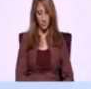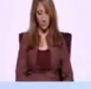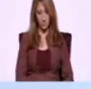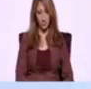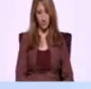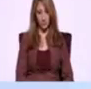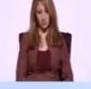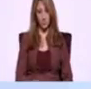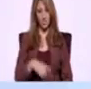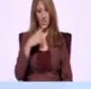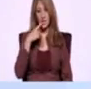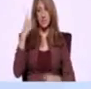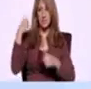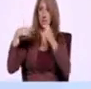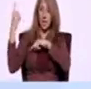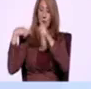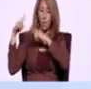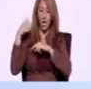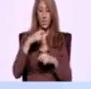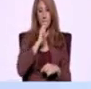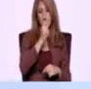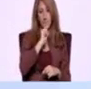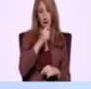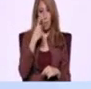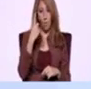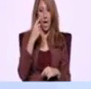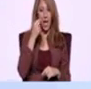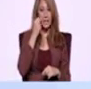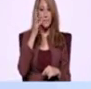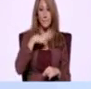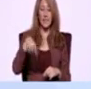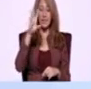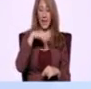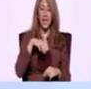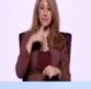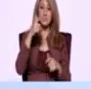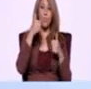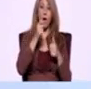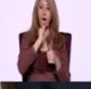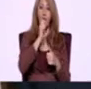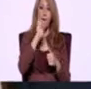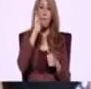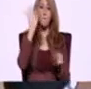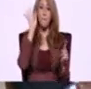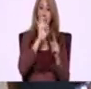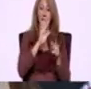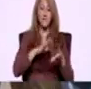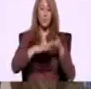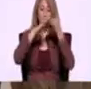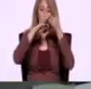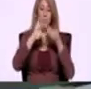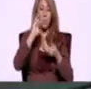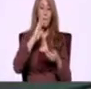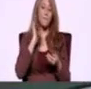على مدار سنوات قدم برنامج واحد من الناس نموذجا فريدا للإعلام الهادف القادر على